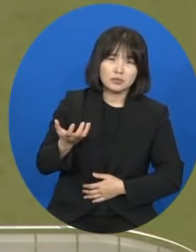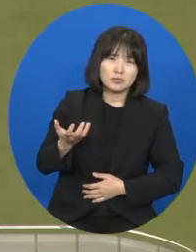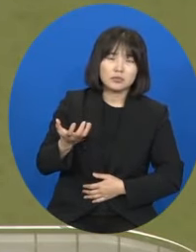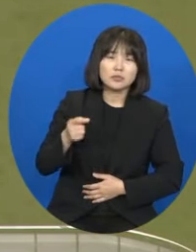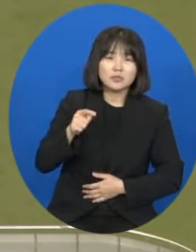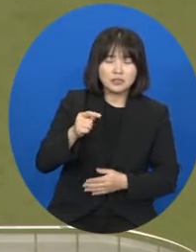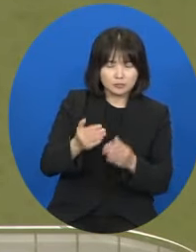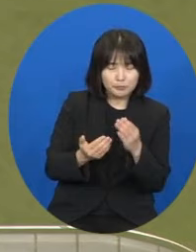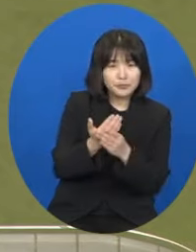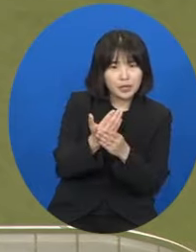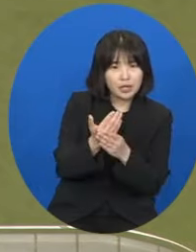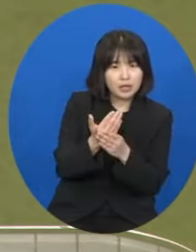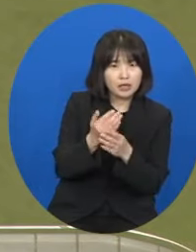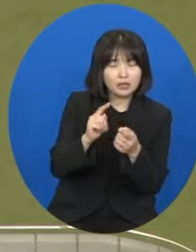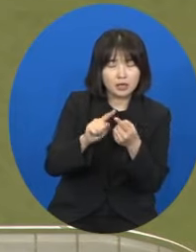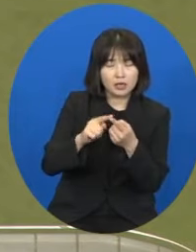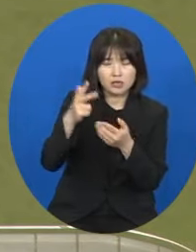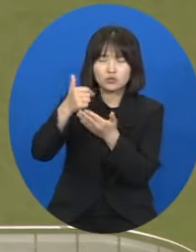주님께서는 그것을